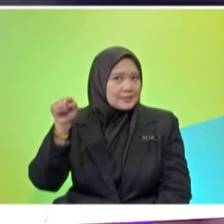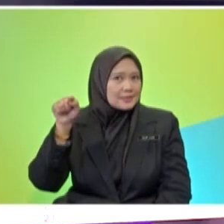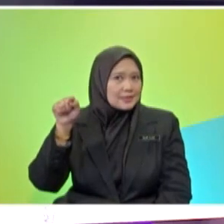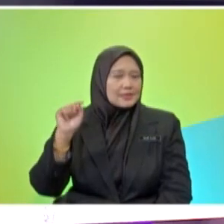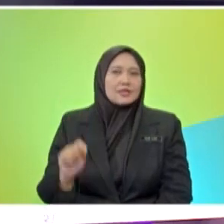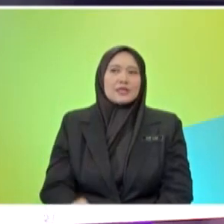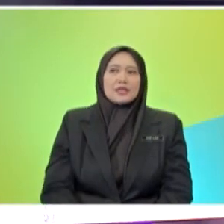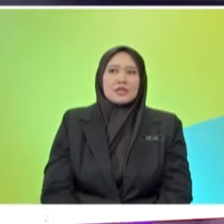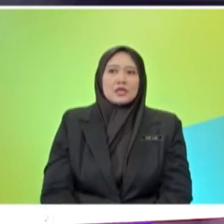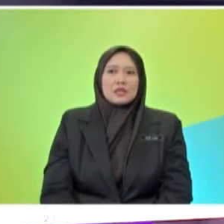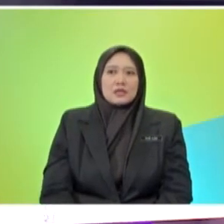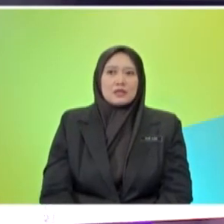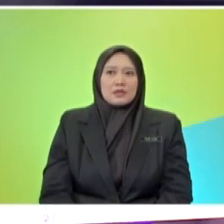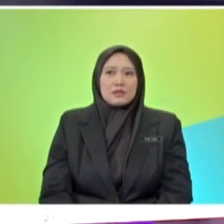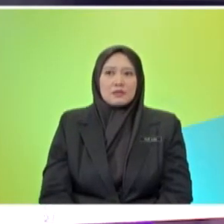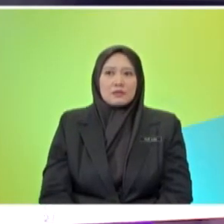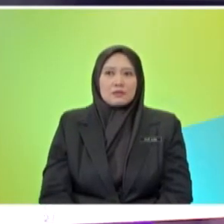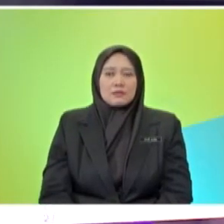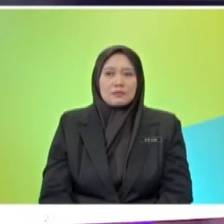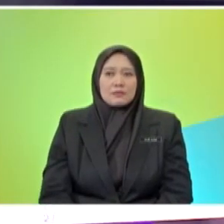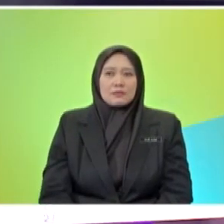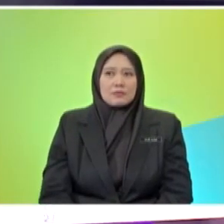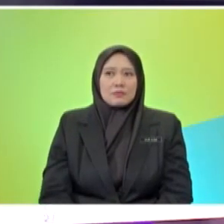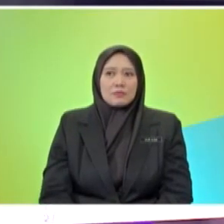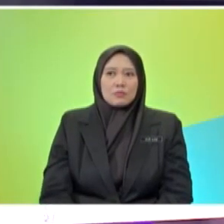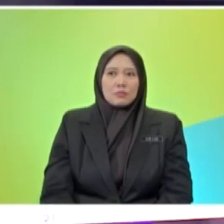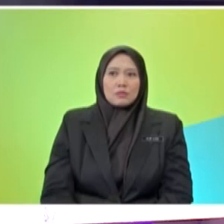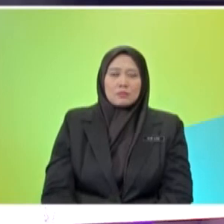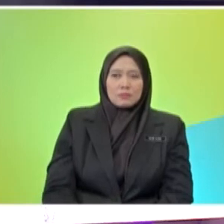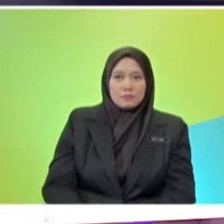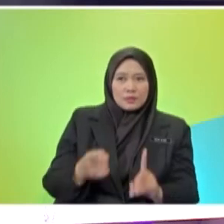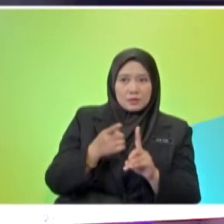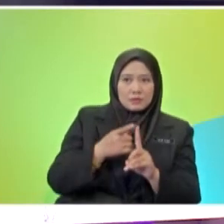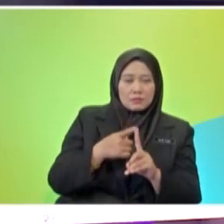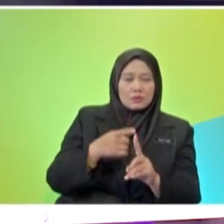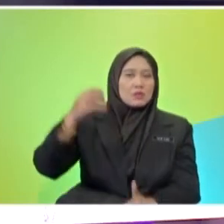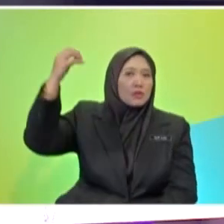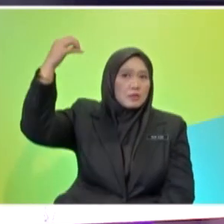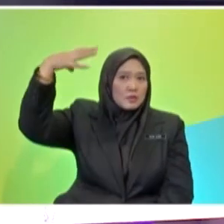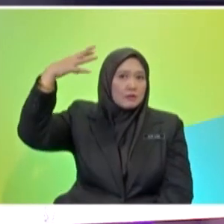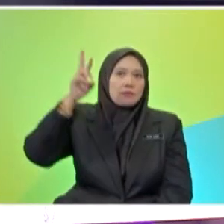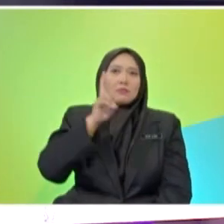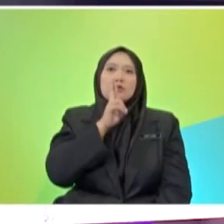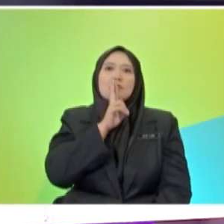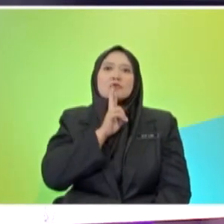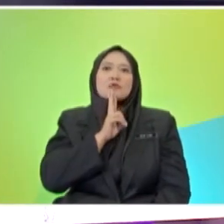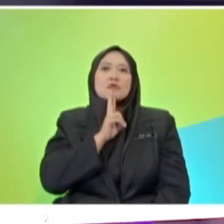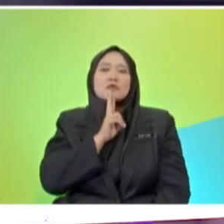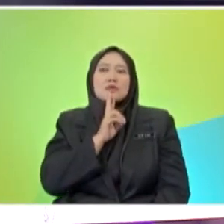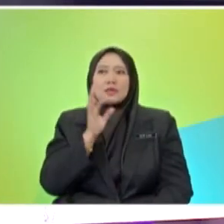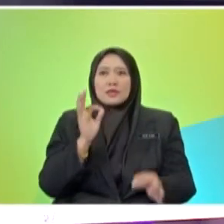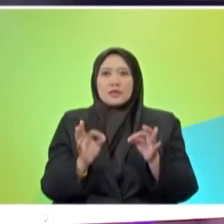dia, betul. Mula sekali, keadaan yang pertama lampu merah. Lampu merah. Kan? Okey. Lampu merah. Kemudian apabila Ifan